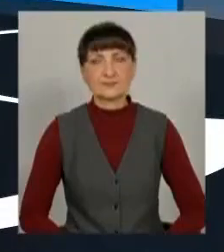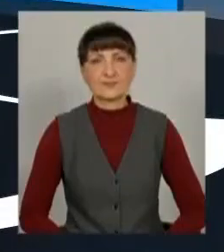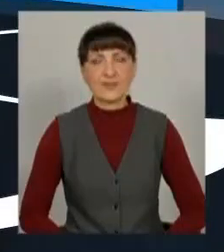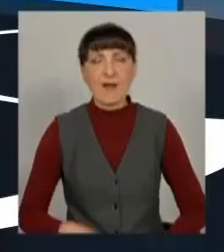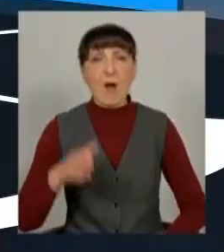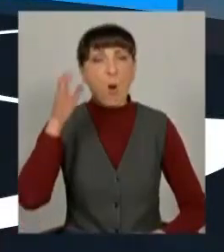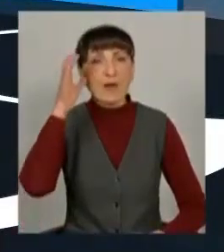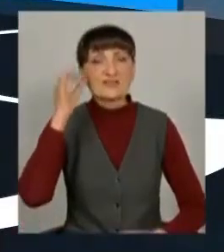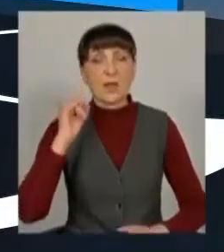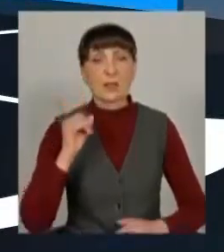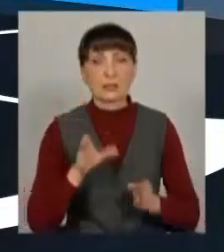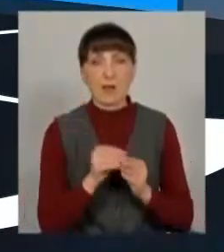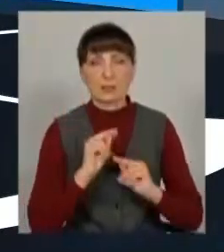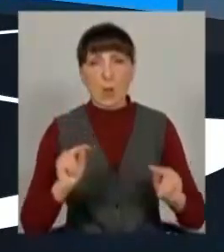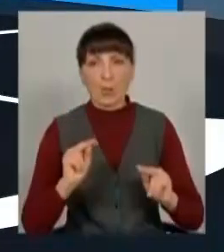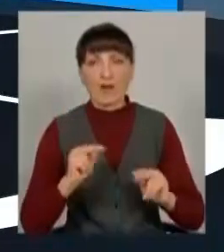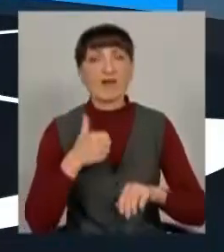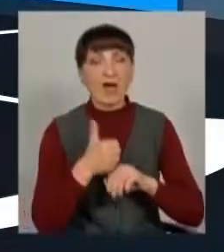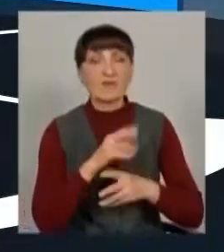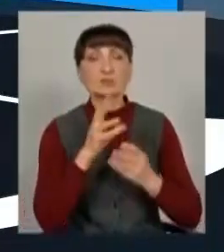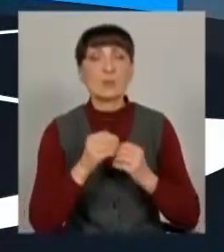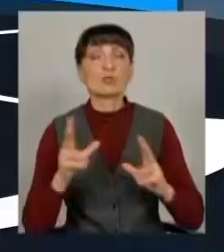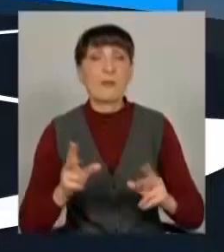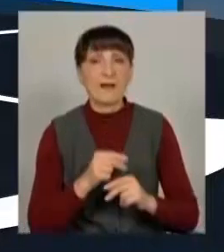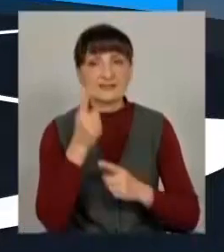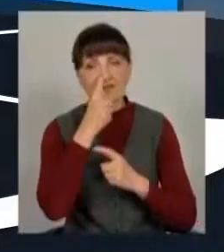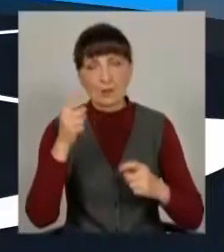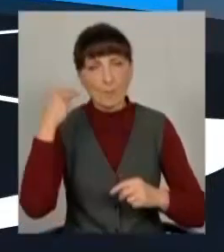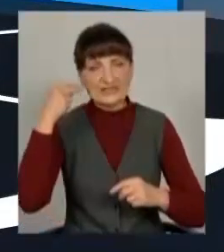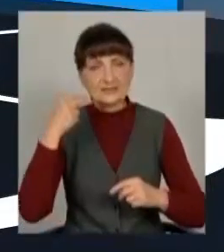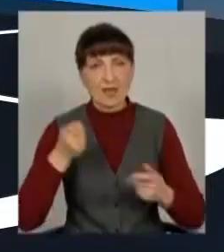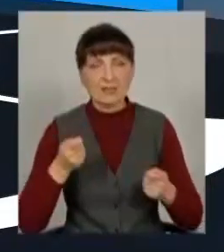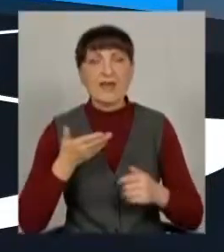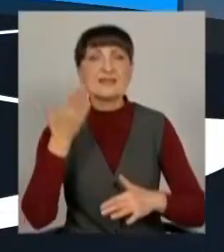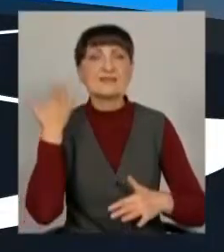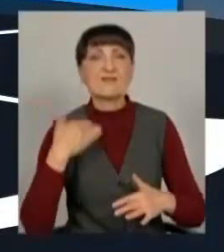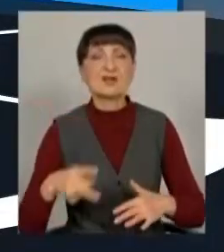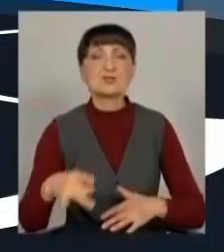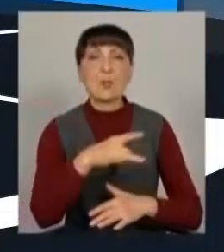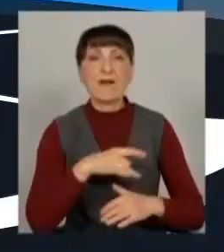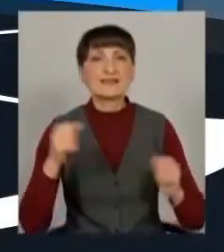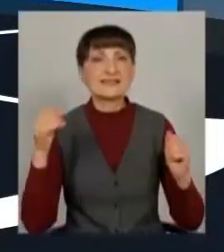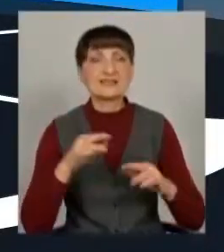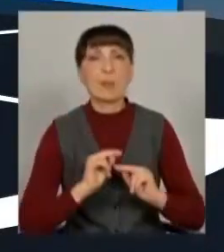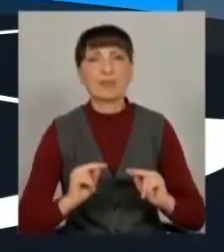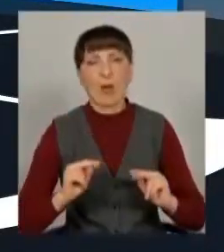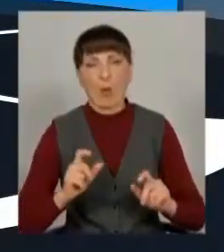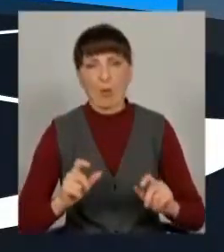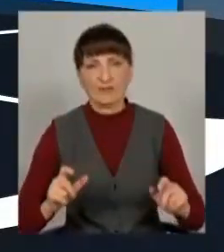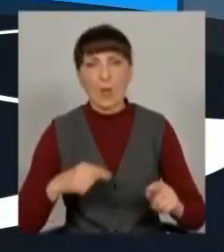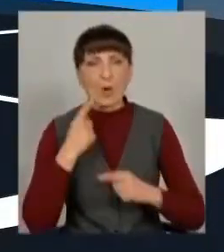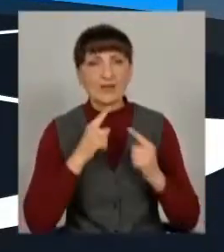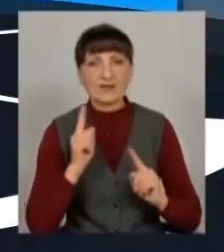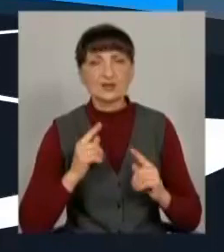образование и наука главный ключ к успеху так заявил камар токаев на недавнем республиканском съезде педагогов он